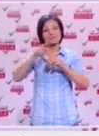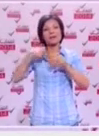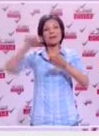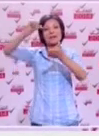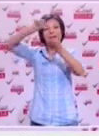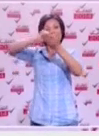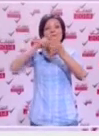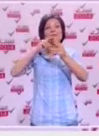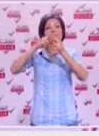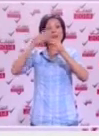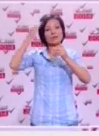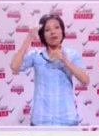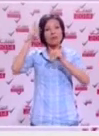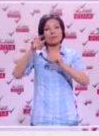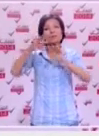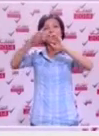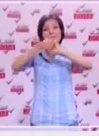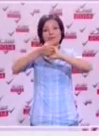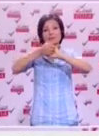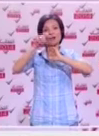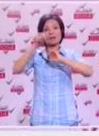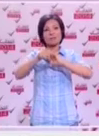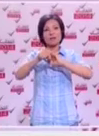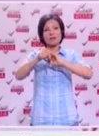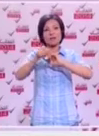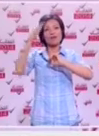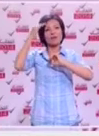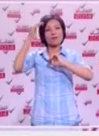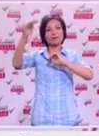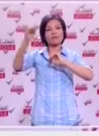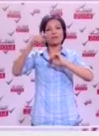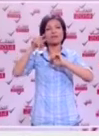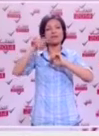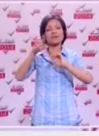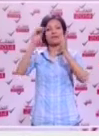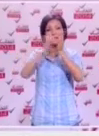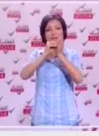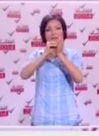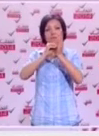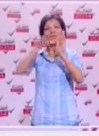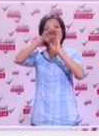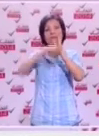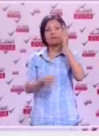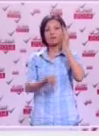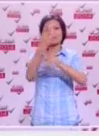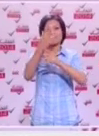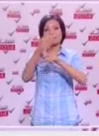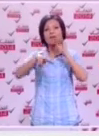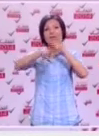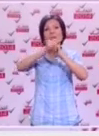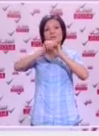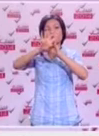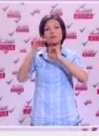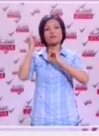العزيزه على قلوب التوانسه الاتحاد الوطني الحر يتحرك ضمن رؤيه نموذجيه نجسدها من خلال مبادره بروز واقلاع